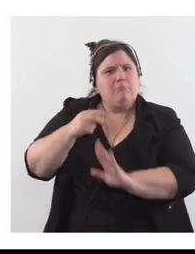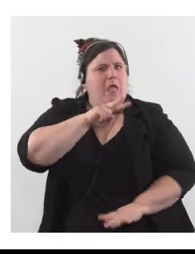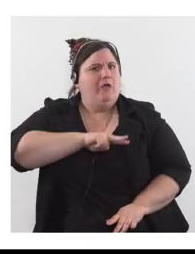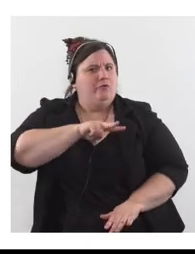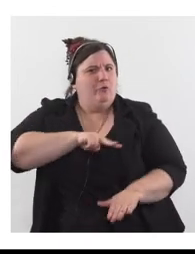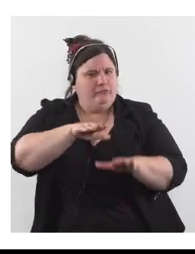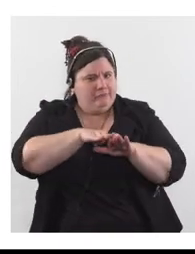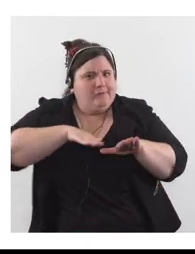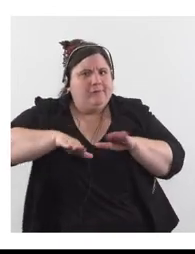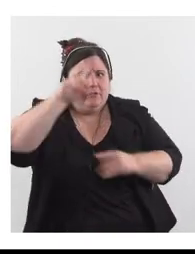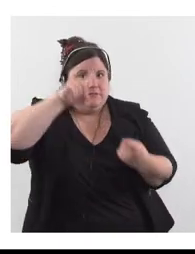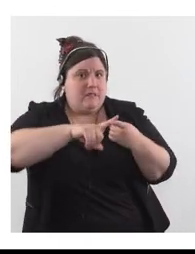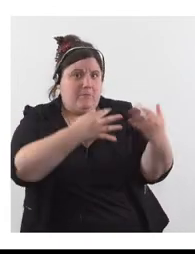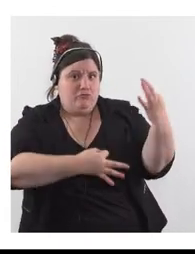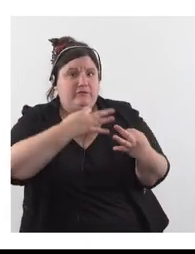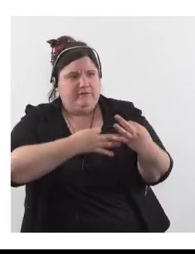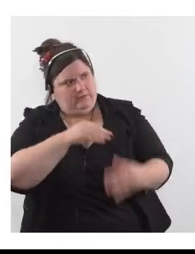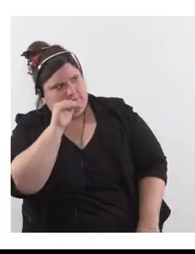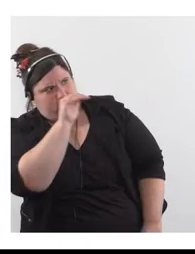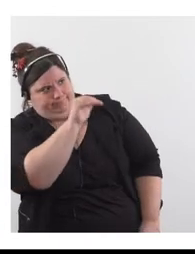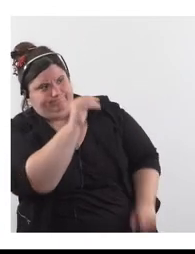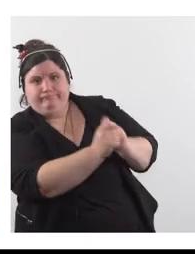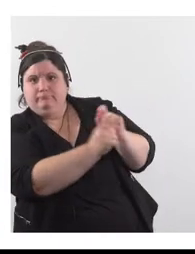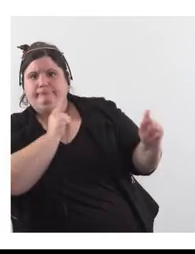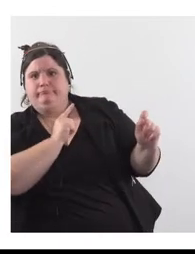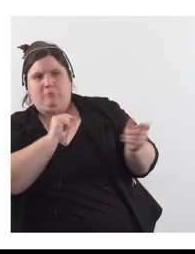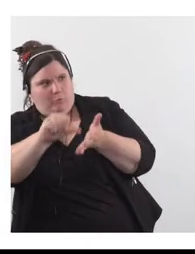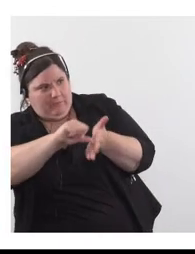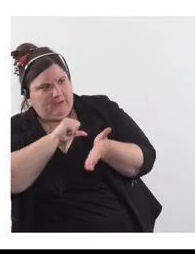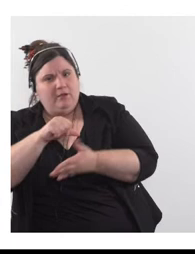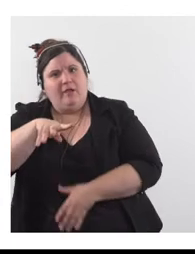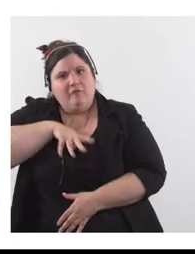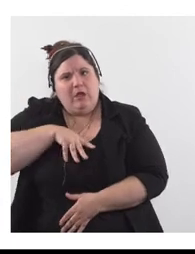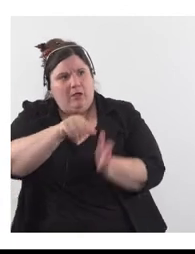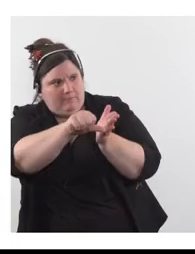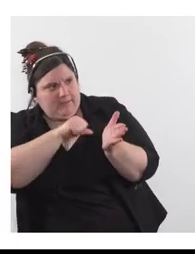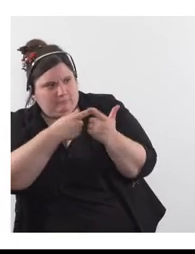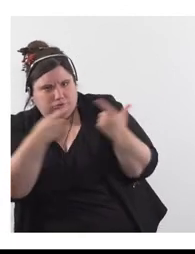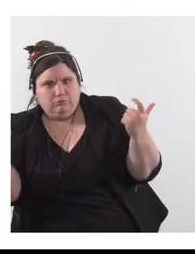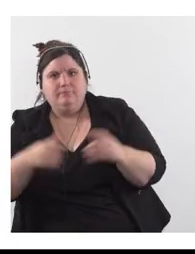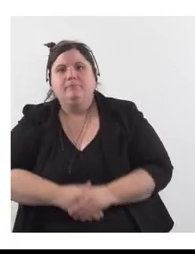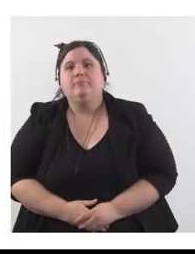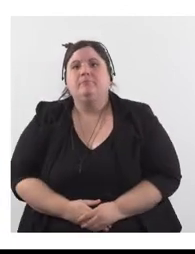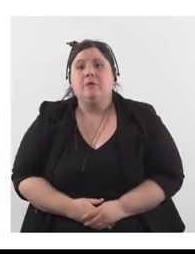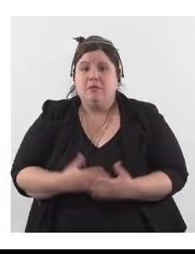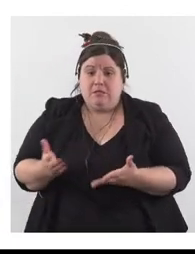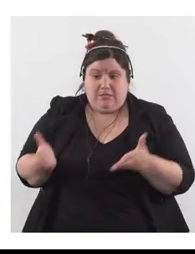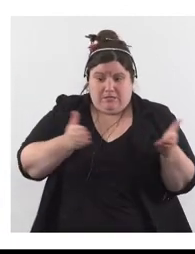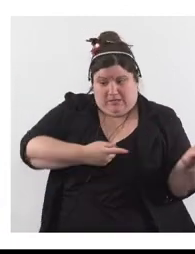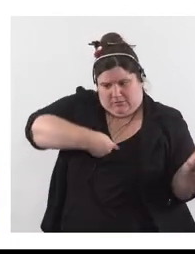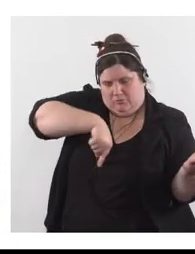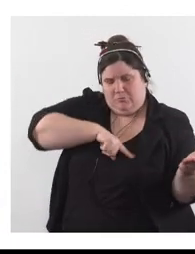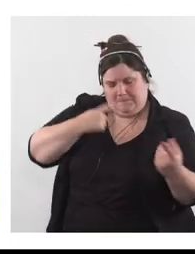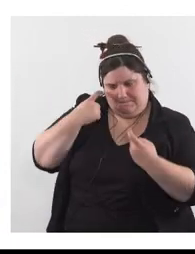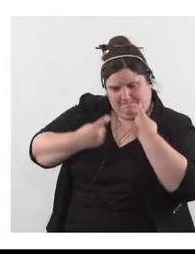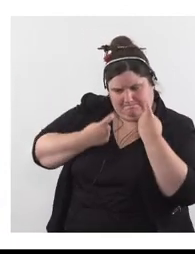et dans des contentieux. Et je vous dis qu'on essaie, nous, de trouver des solutions de manière à pouvoir